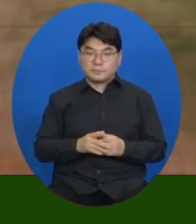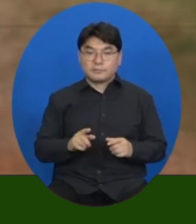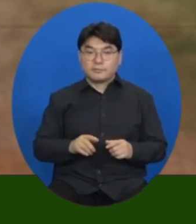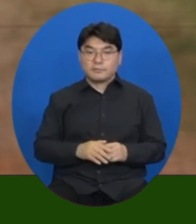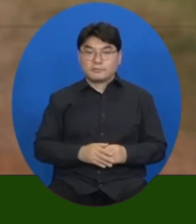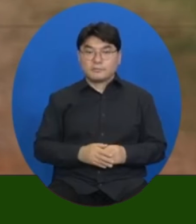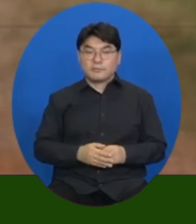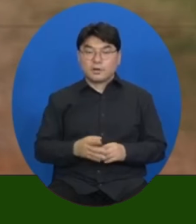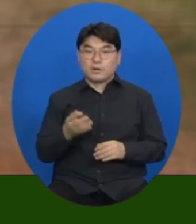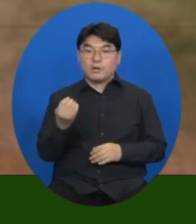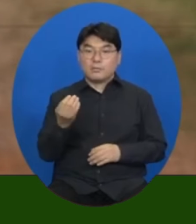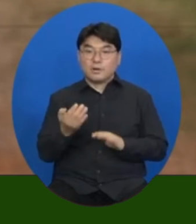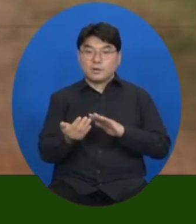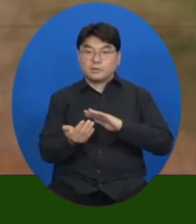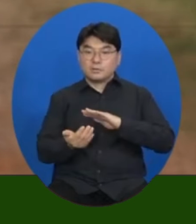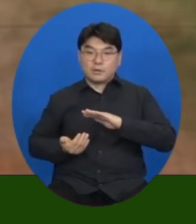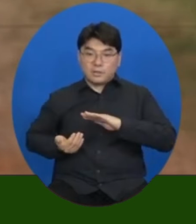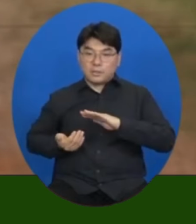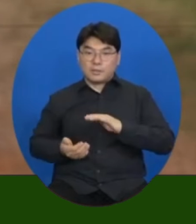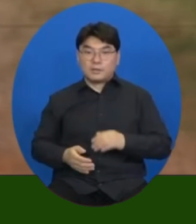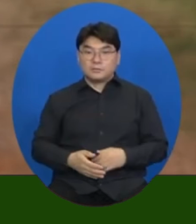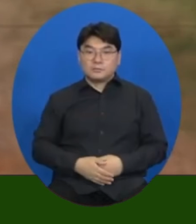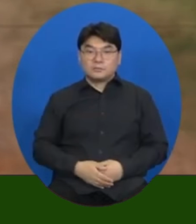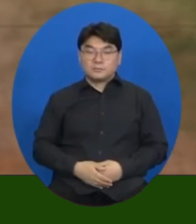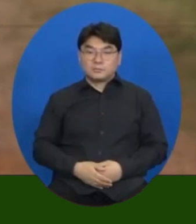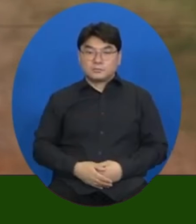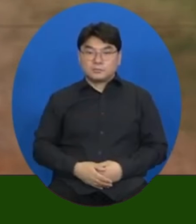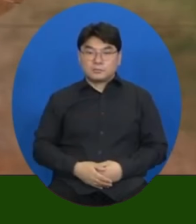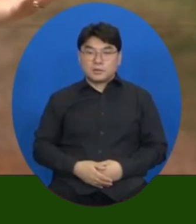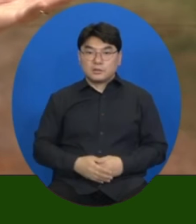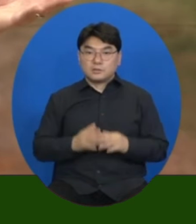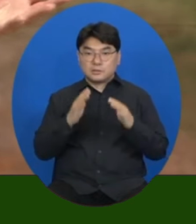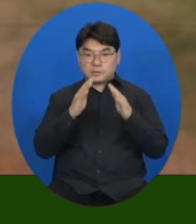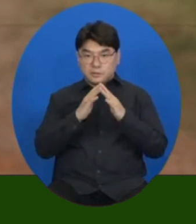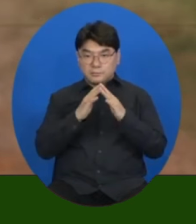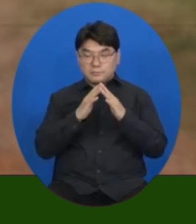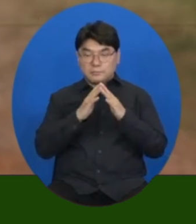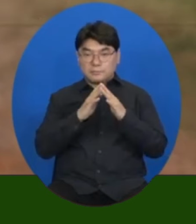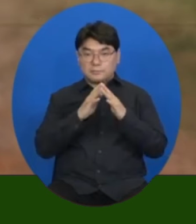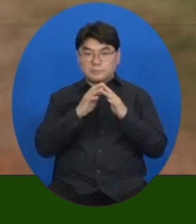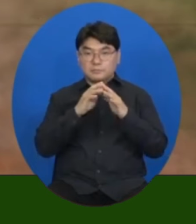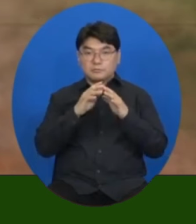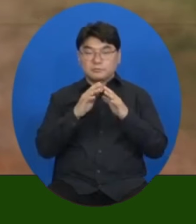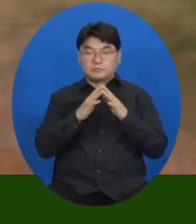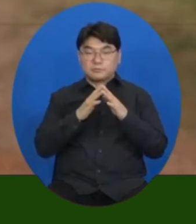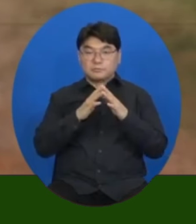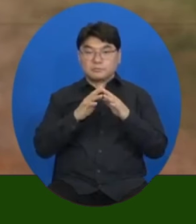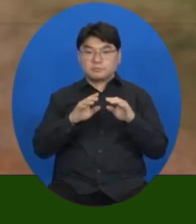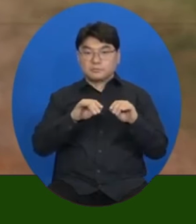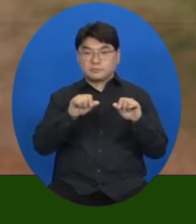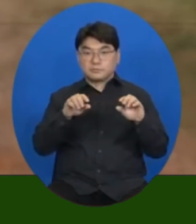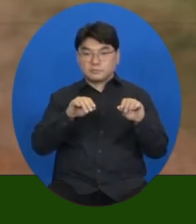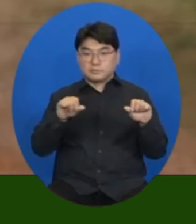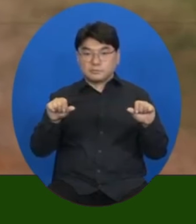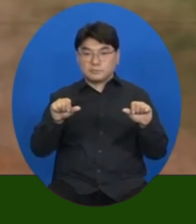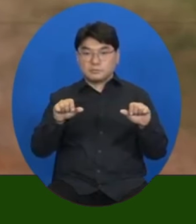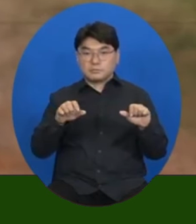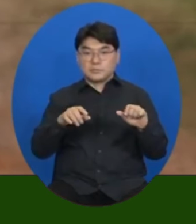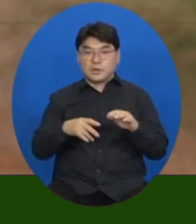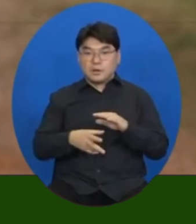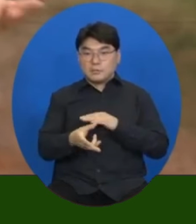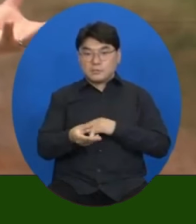얼마 전에도 부동산 여러 군데 이자를 내서 아 저기 대출을 해